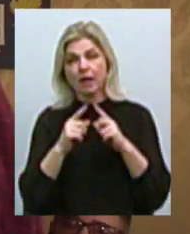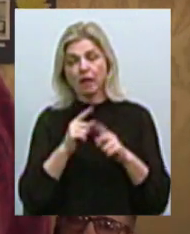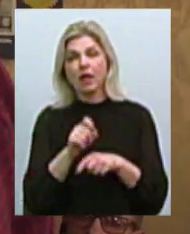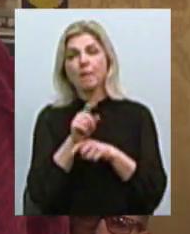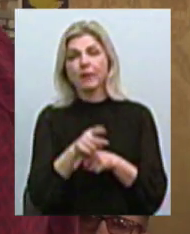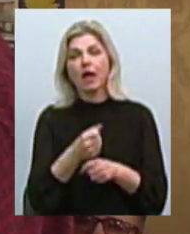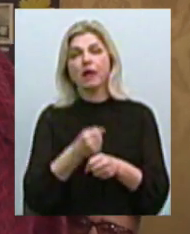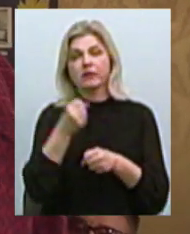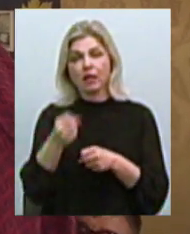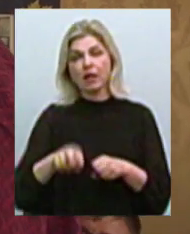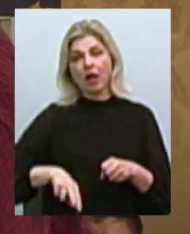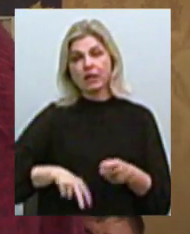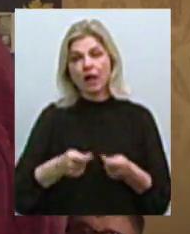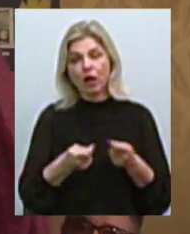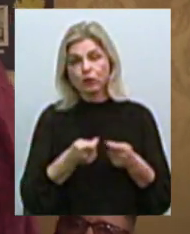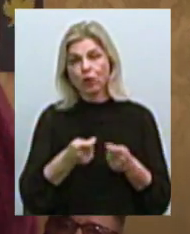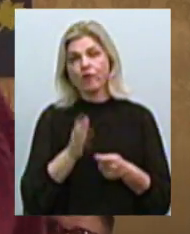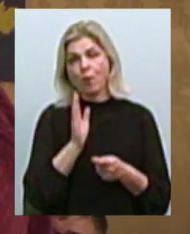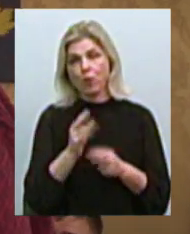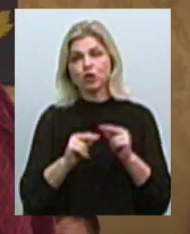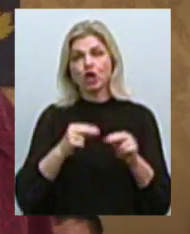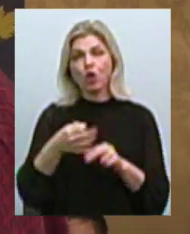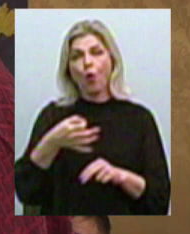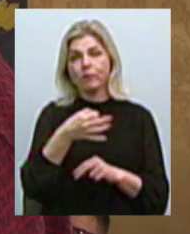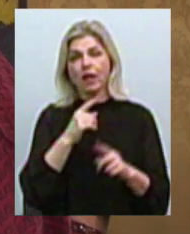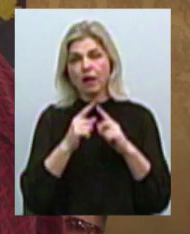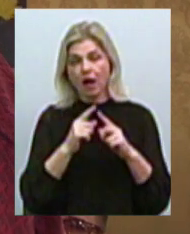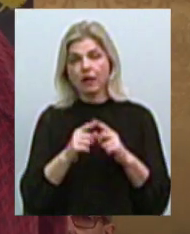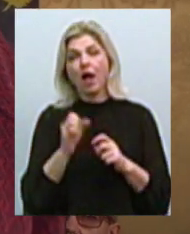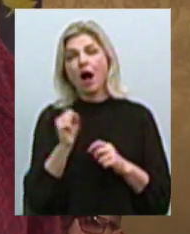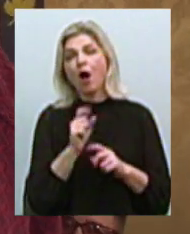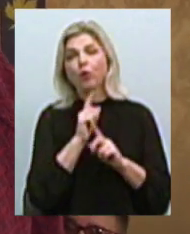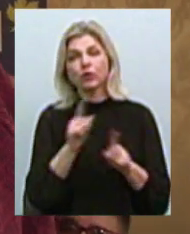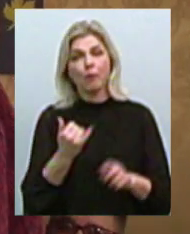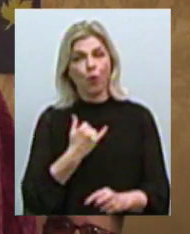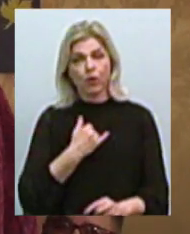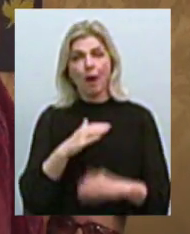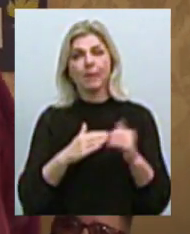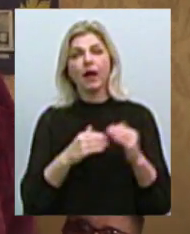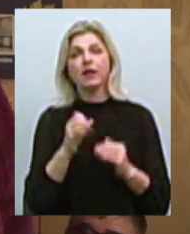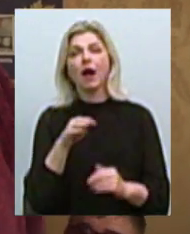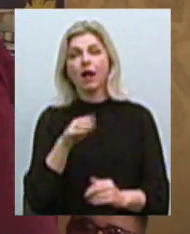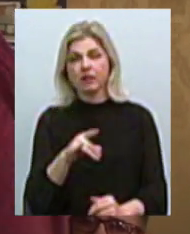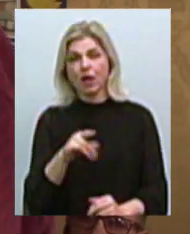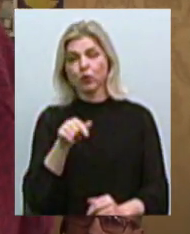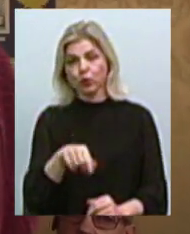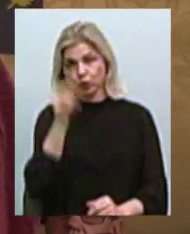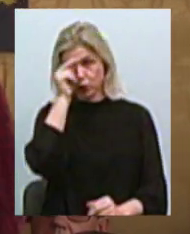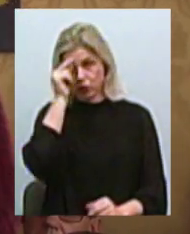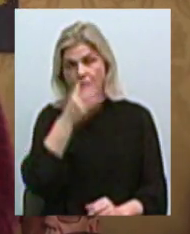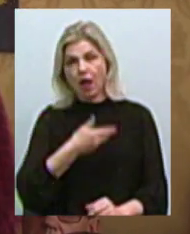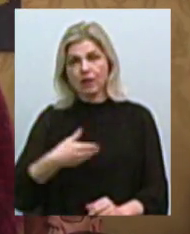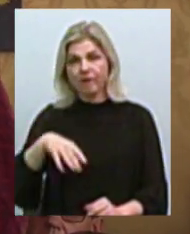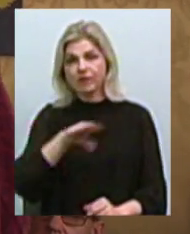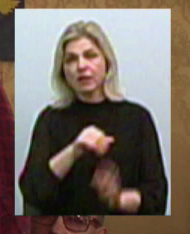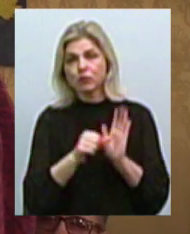керівників буде йти через обласну раду. Організаційно, що на нас не будуть практиканти практикуватися. Розумієте, нам всім вже по 60